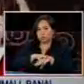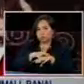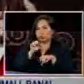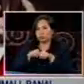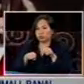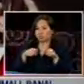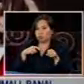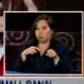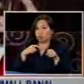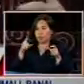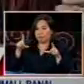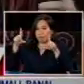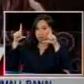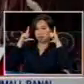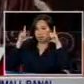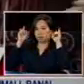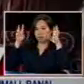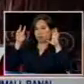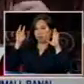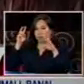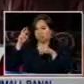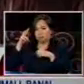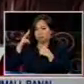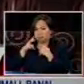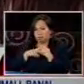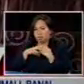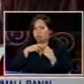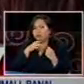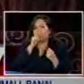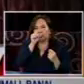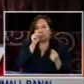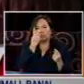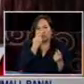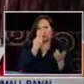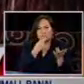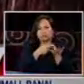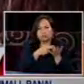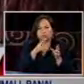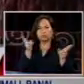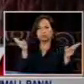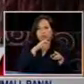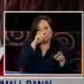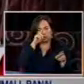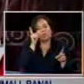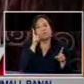ko. Yun nga ho, kinausap ko lang si Senator Trillanes with my national recovery